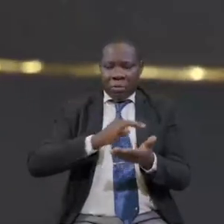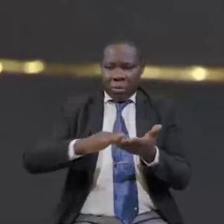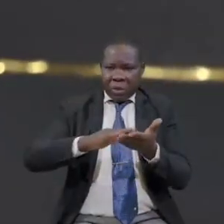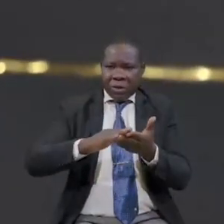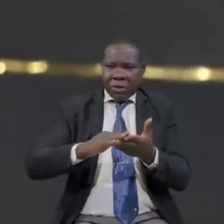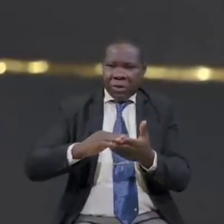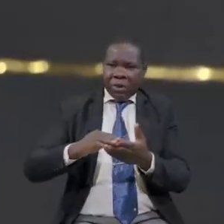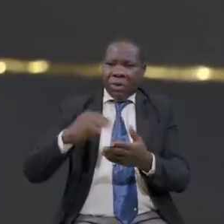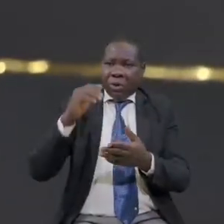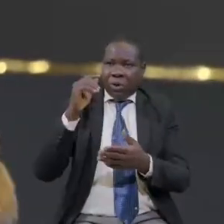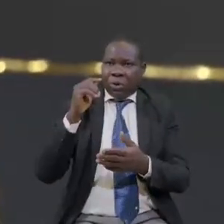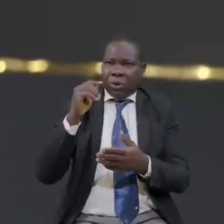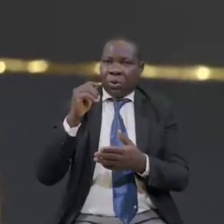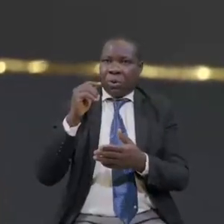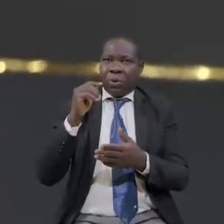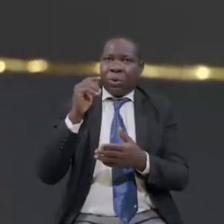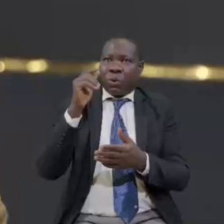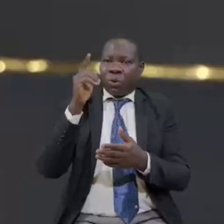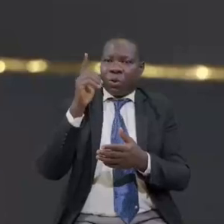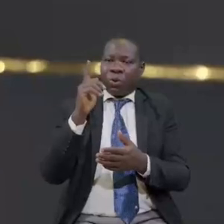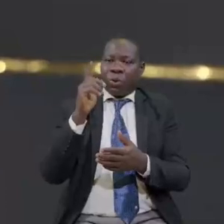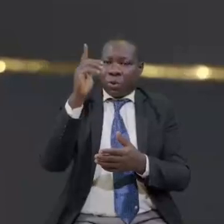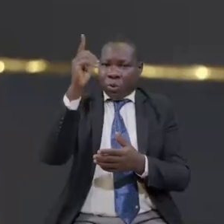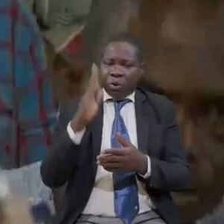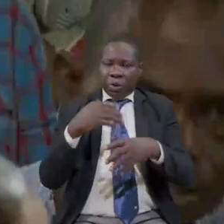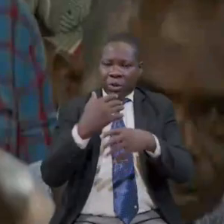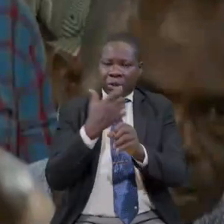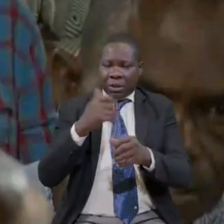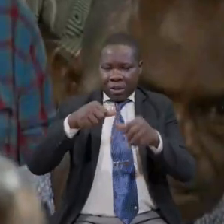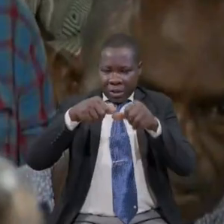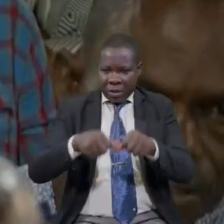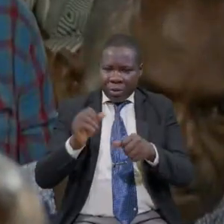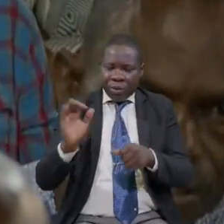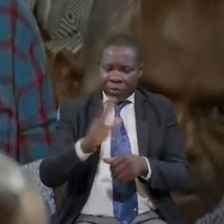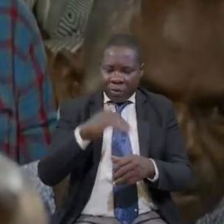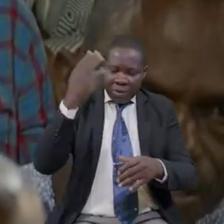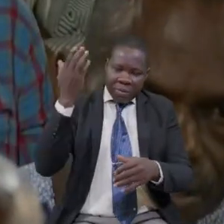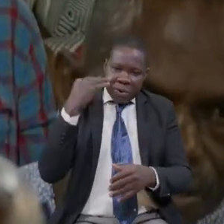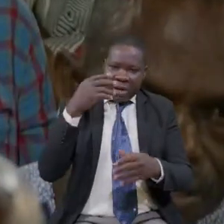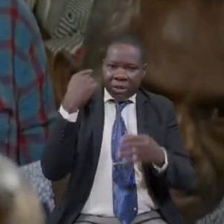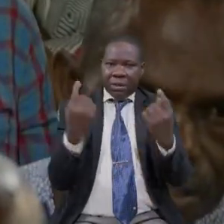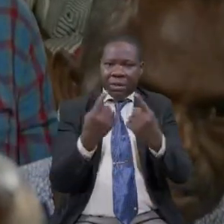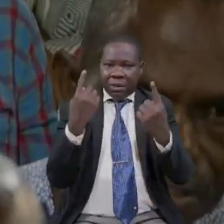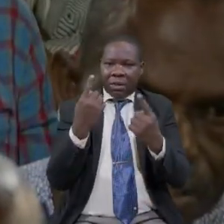ôte le souvenir de vos péchés passés. Mais